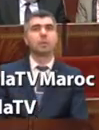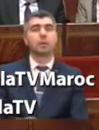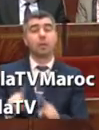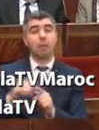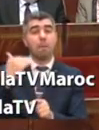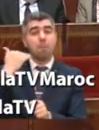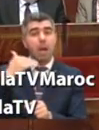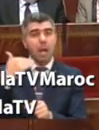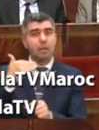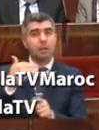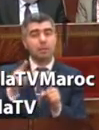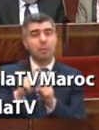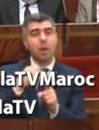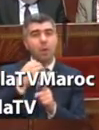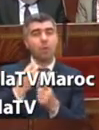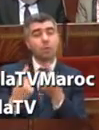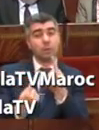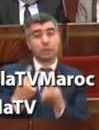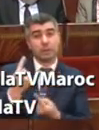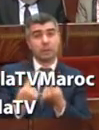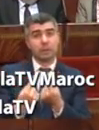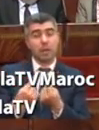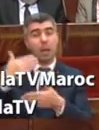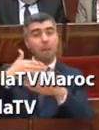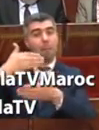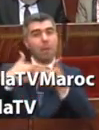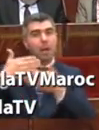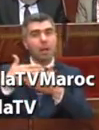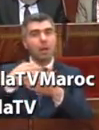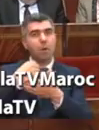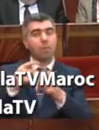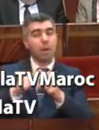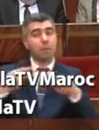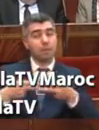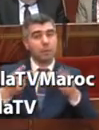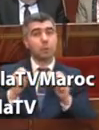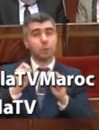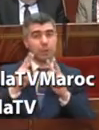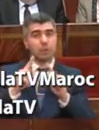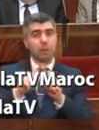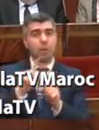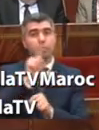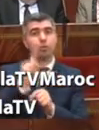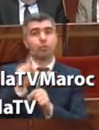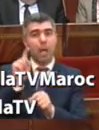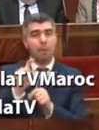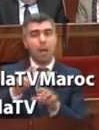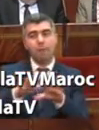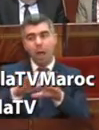ديال مكناس كيخلي فائض سنوي. متى حنا عطينا، حنا قلنا كجماعة مكناس عندنا الأرض باش